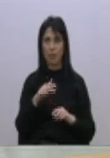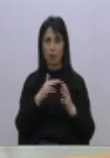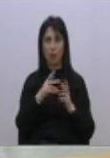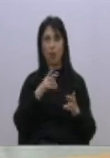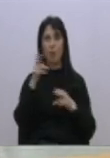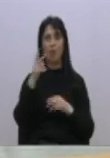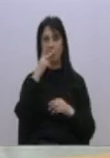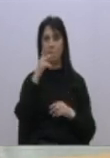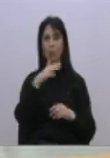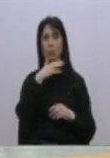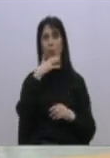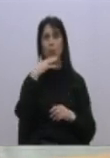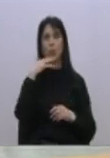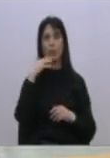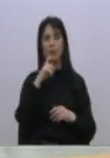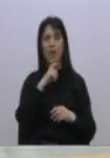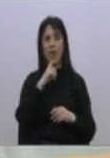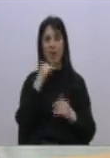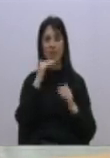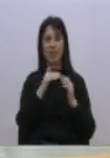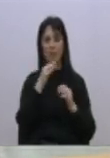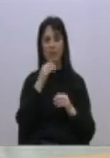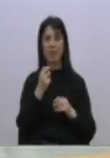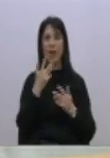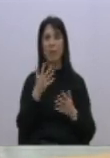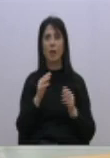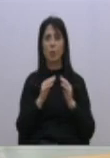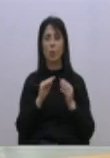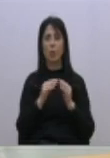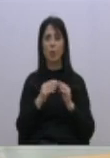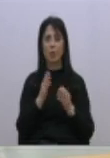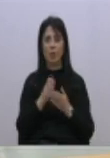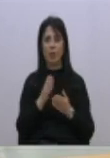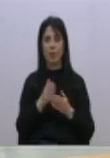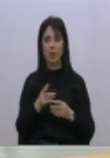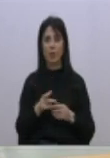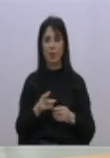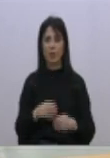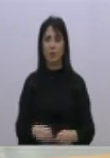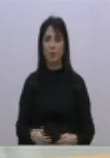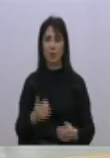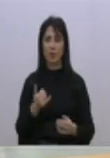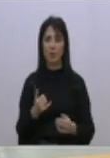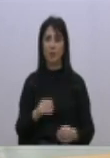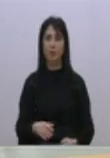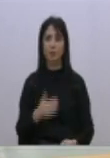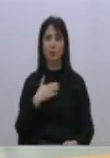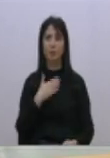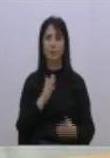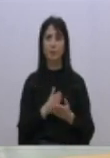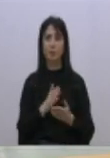სოფლებში და რეგიონებში, უამრავი გლეხი თუ ფერმერი გეტყვით, რამხელა პრობლემების წინაშე არის ეს სექტორი დღეს. მე